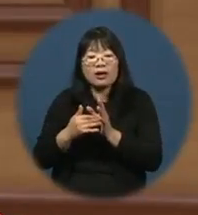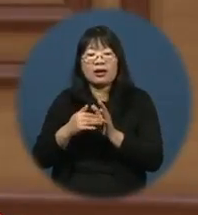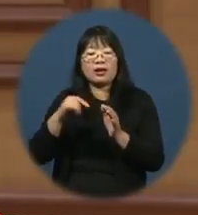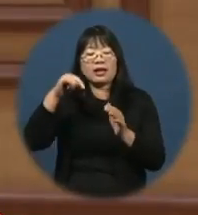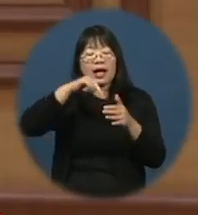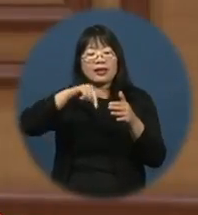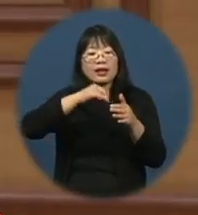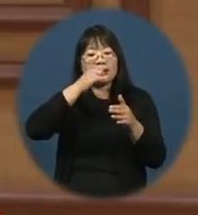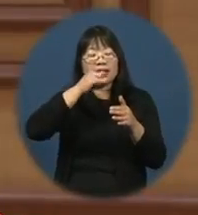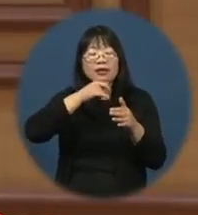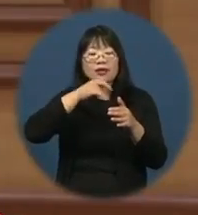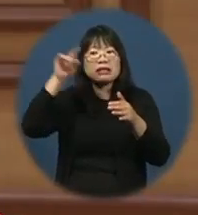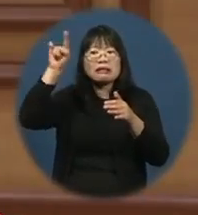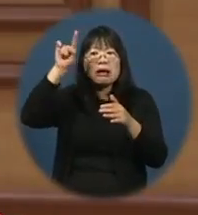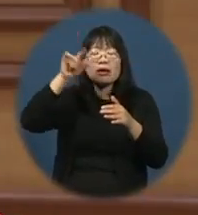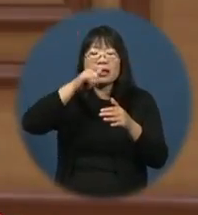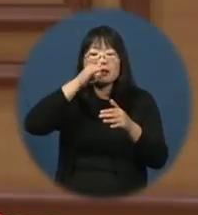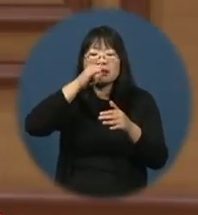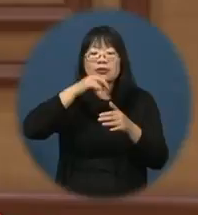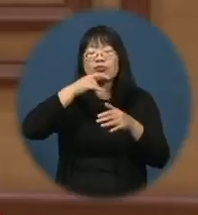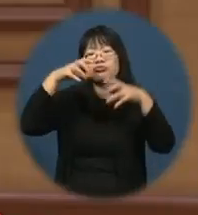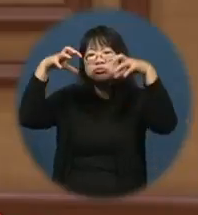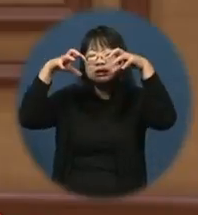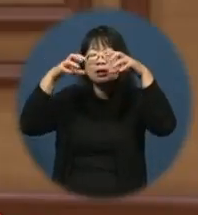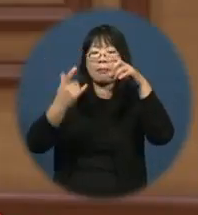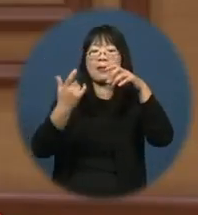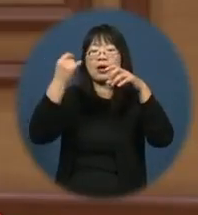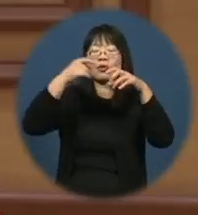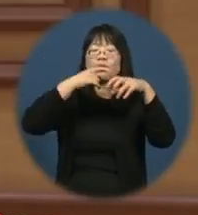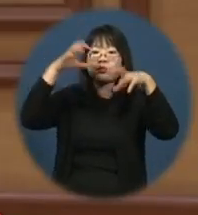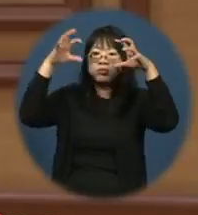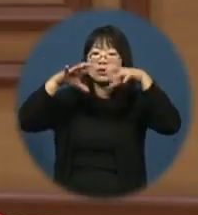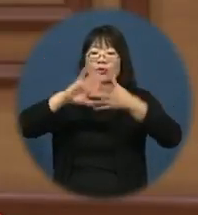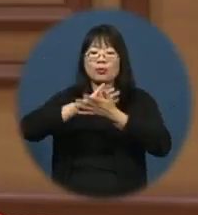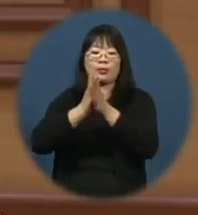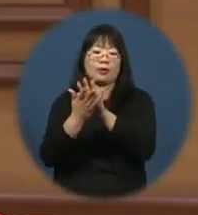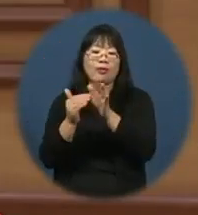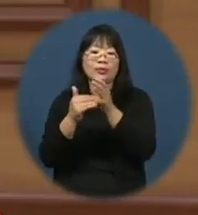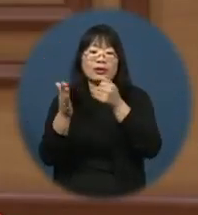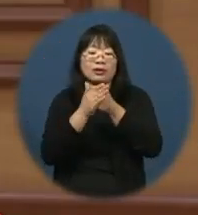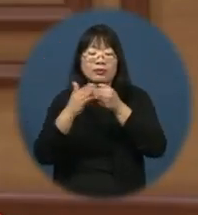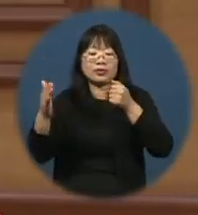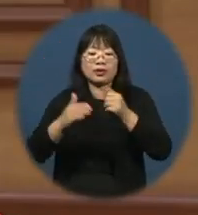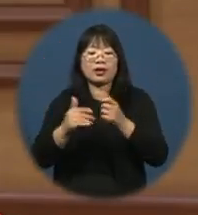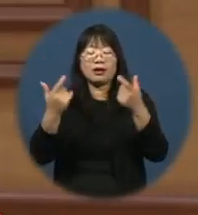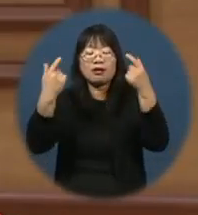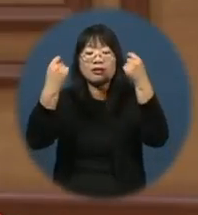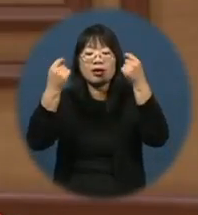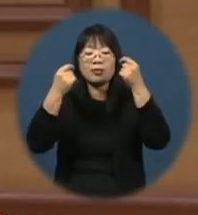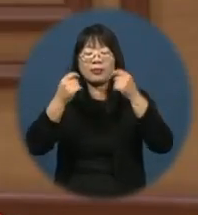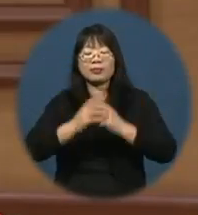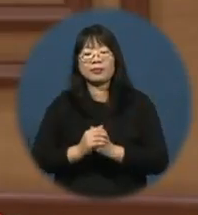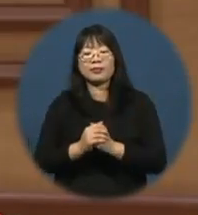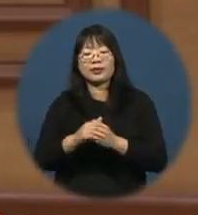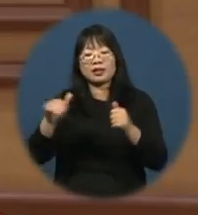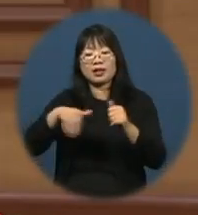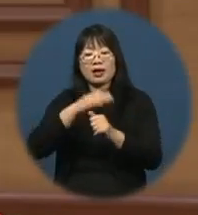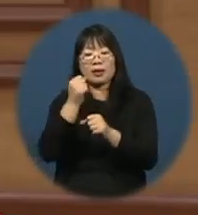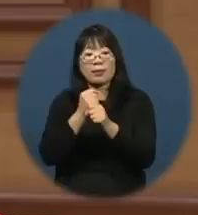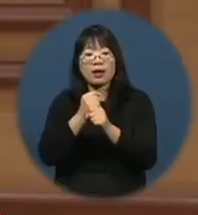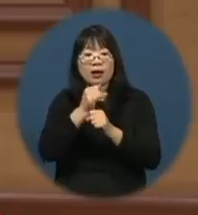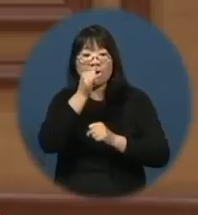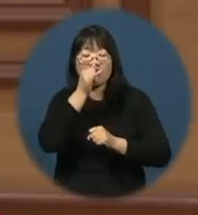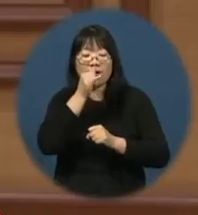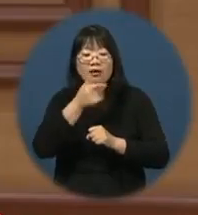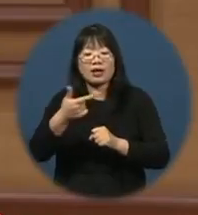이제 물로, 즉 비로 변하게 되는 것이죠. 따라서 그런 상황을 만나게